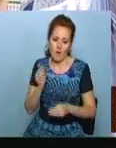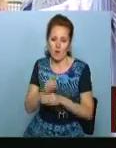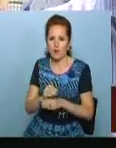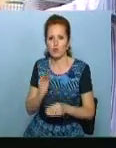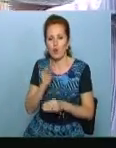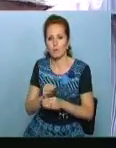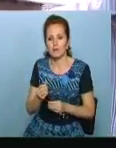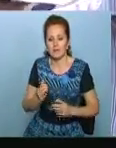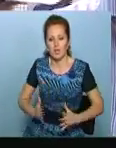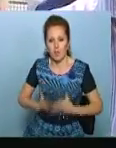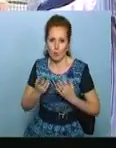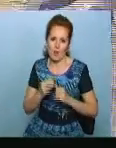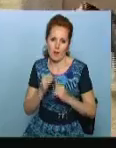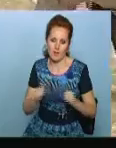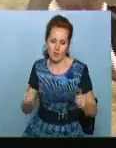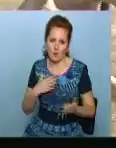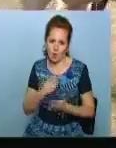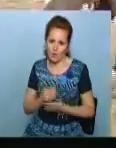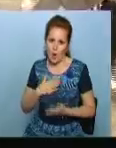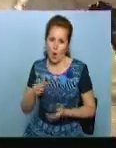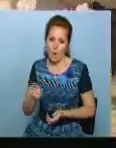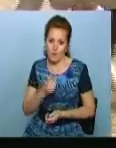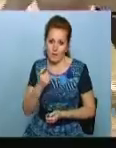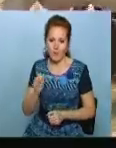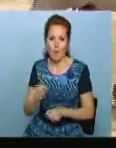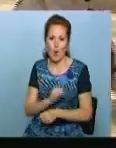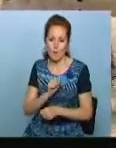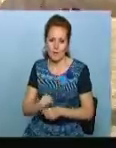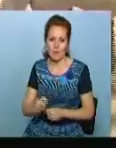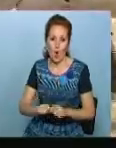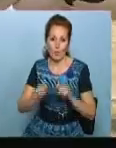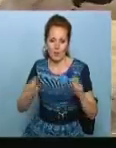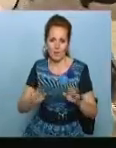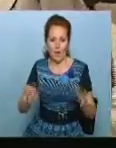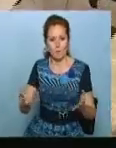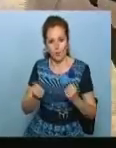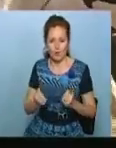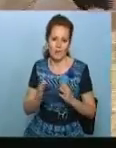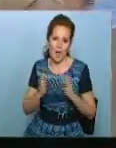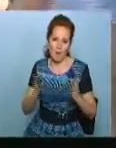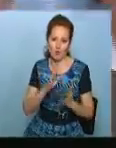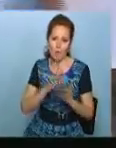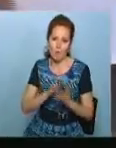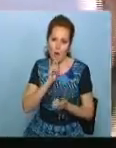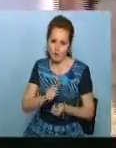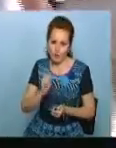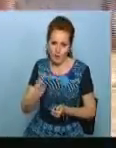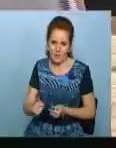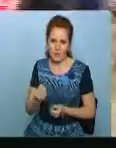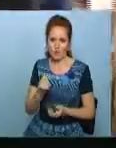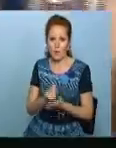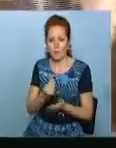стимулом для развития нашего хозяйства. Победители смотра сегодня же на открытии выставки получили и небольшие поощрения – денежные премии за